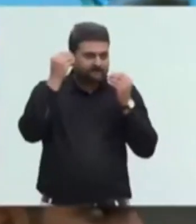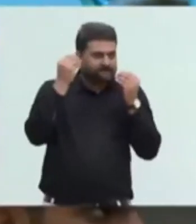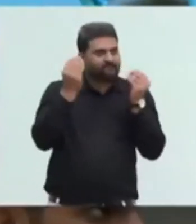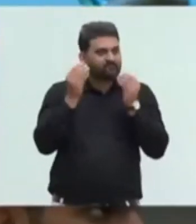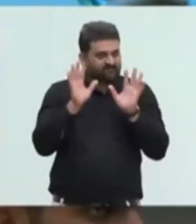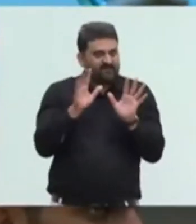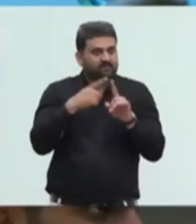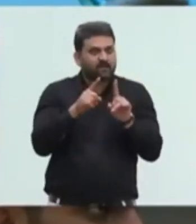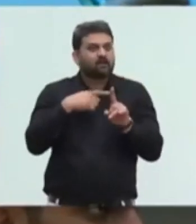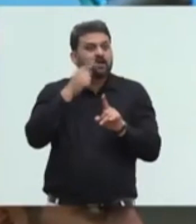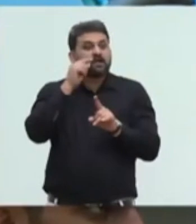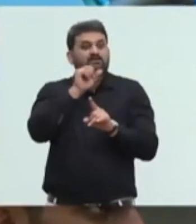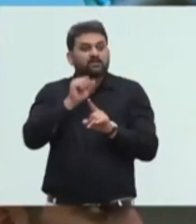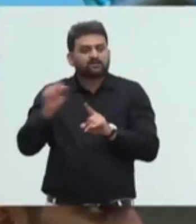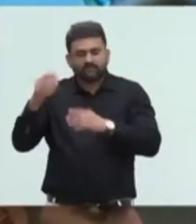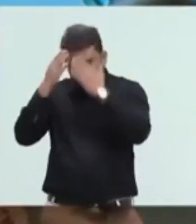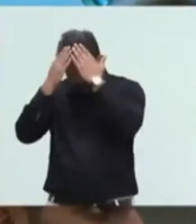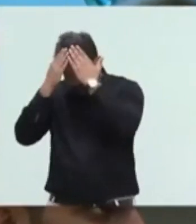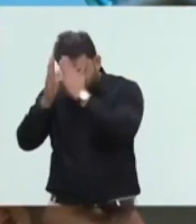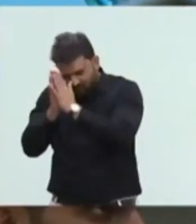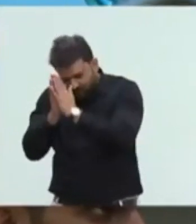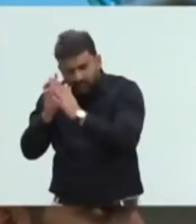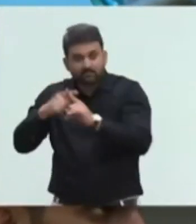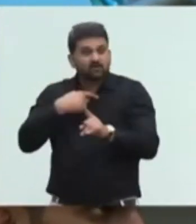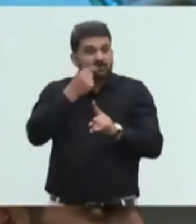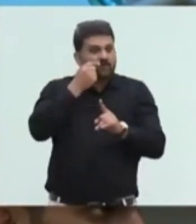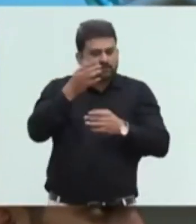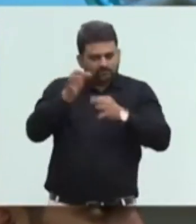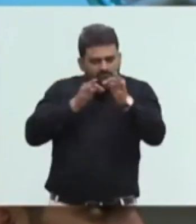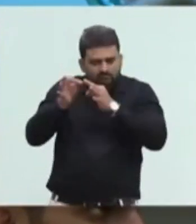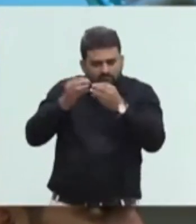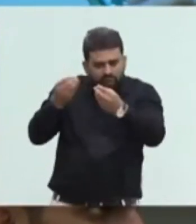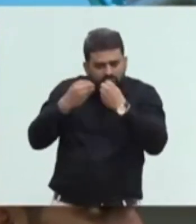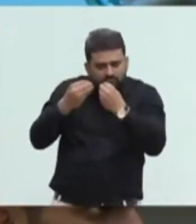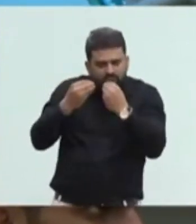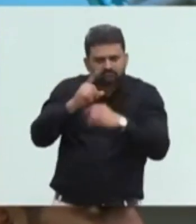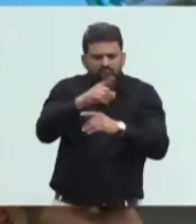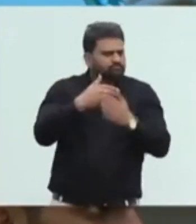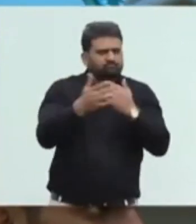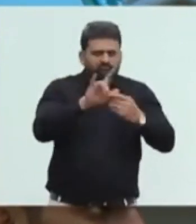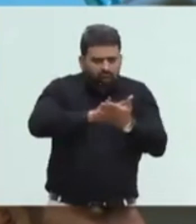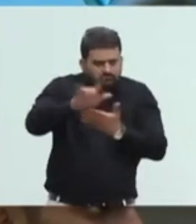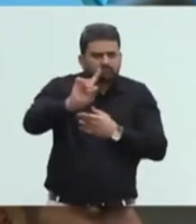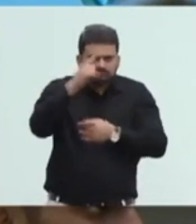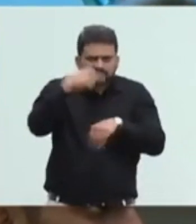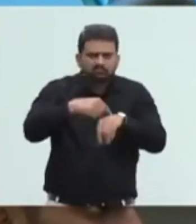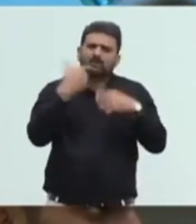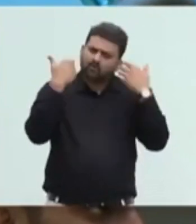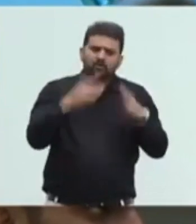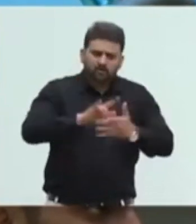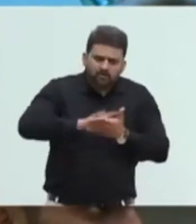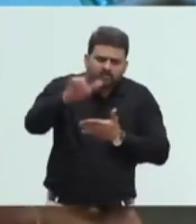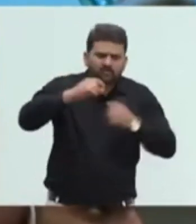लेकिन दाढी आशीर्वाद से और मेरे पापा ने मुझे समझाया कि जो कुछ भी हो आप पहली बार जाए झुक जाओ